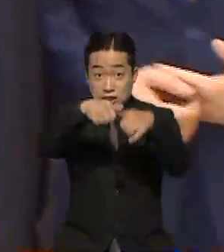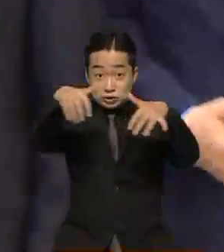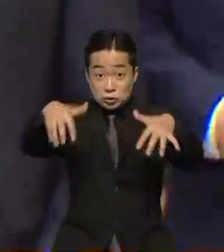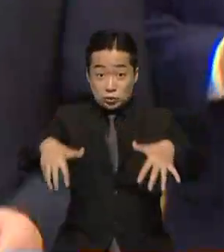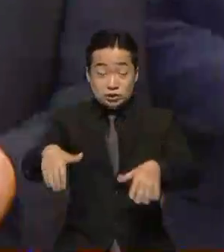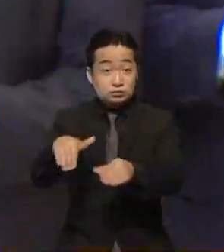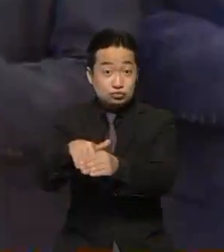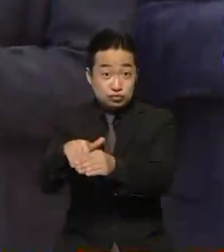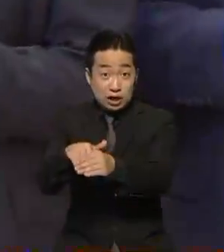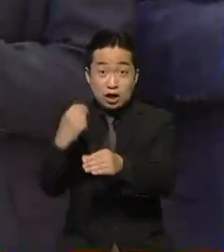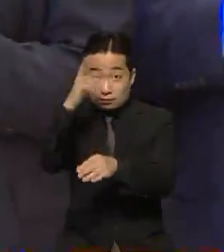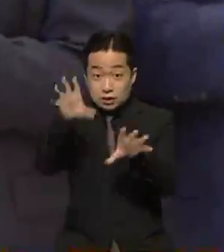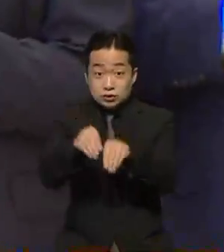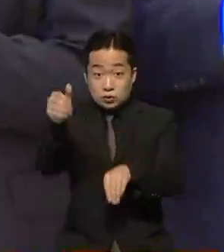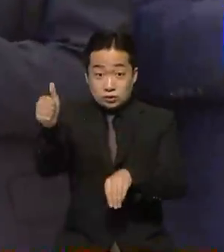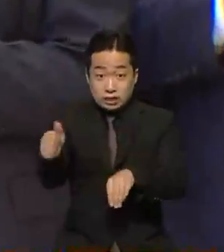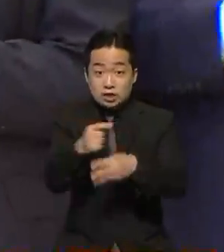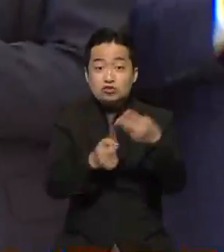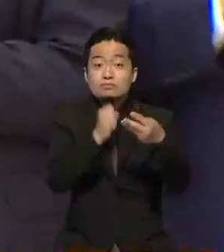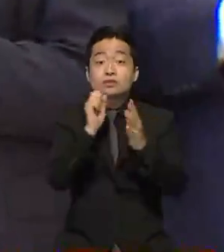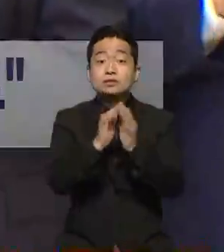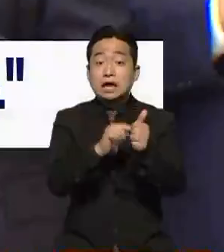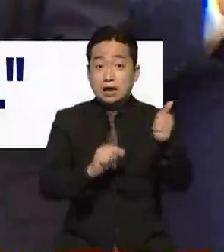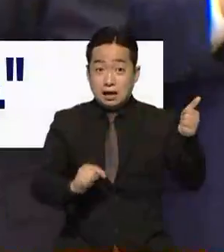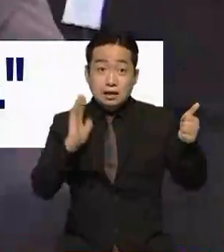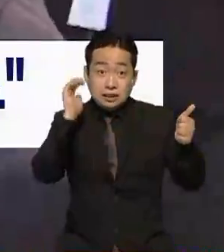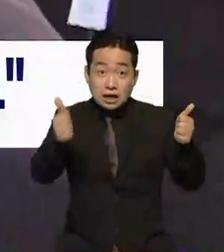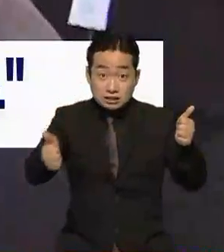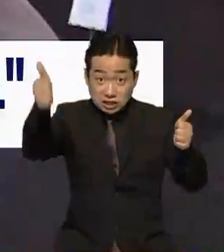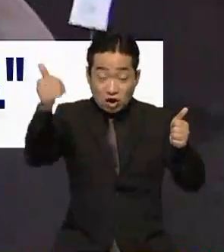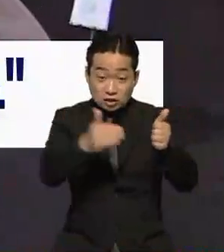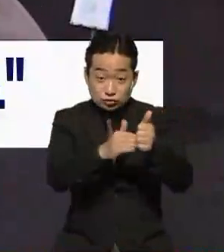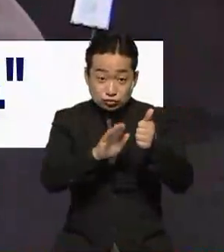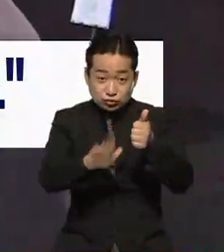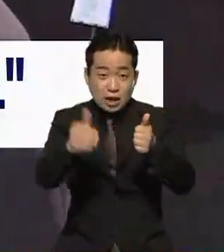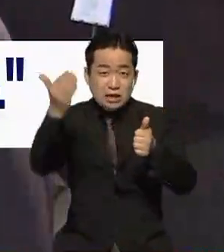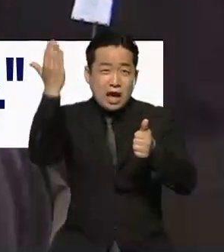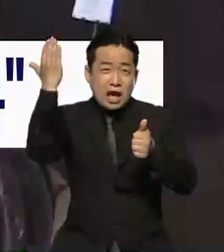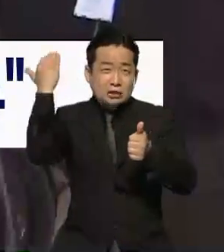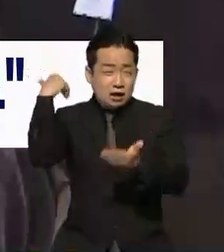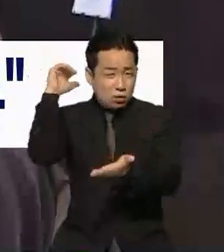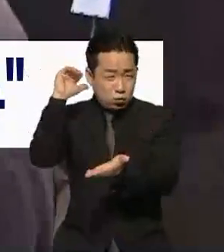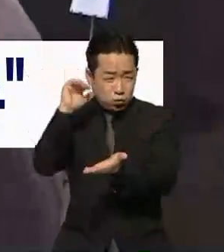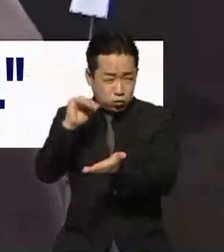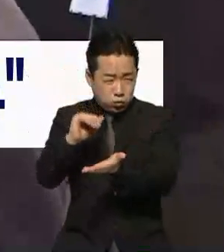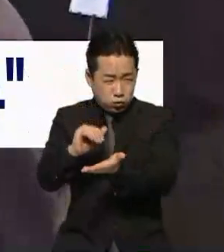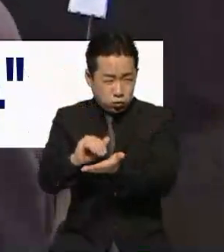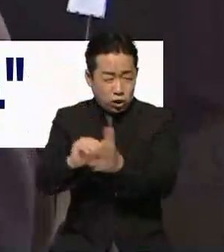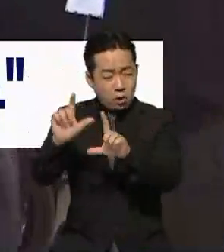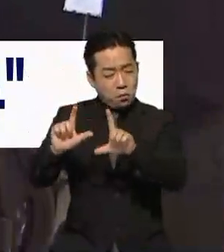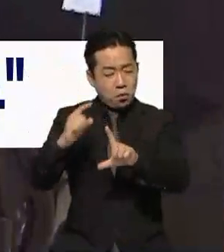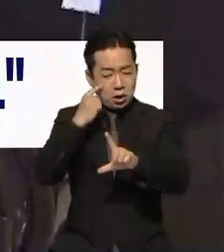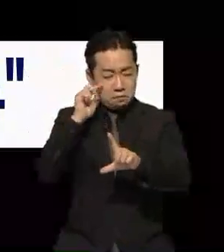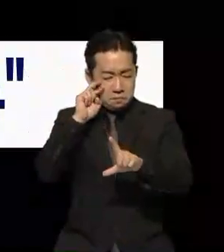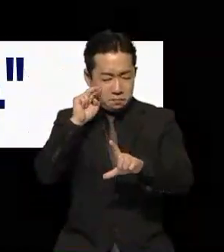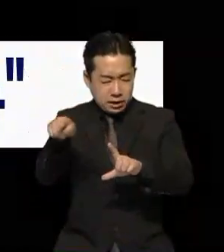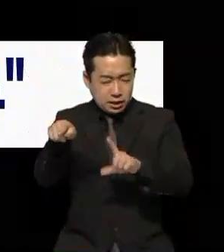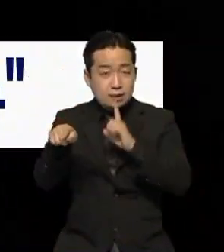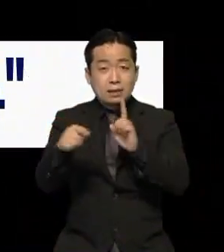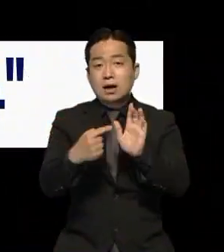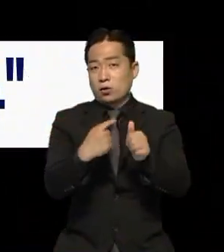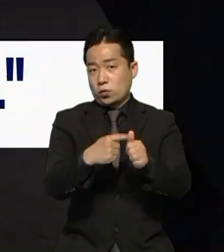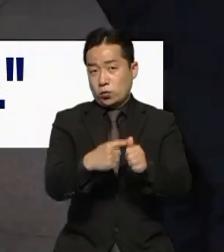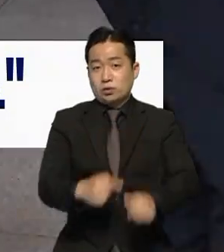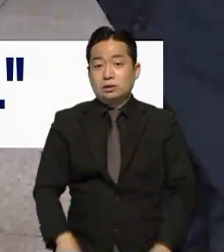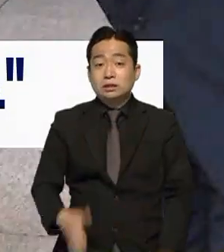문화가 검찰총장 출신 윤석열 당선인의 대선 승리 이후 과거로 돌아가려는 기류를 보인다고 꼬집었습니다.